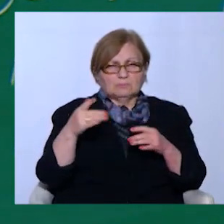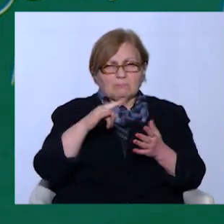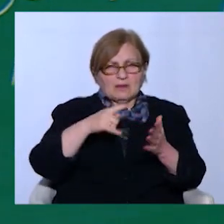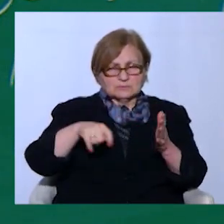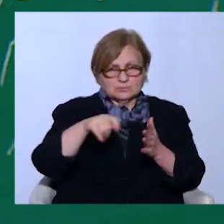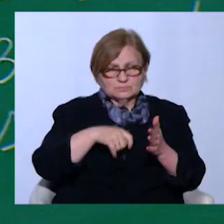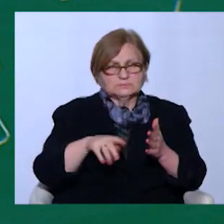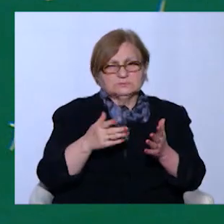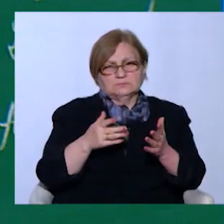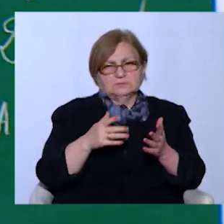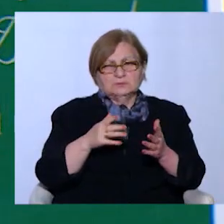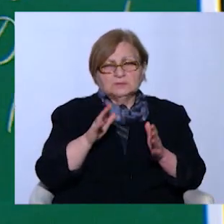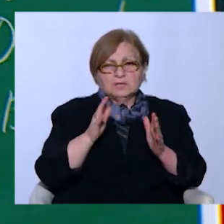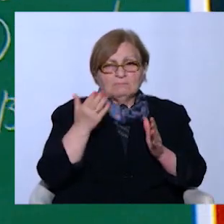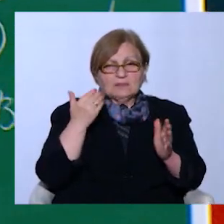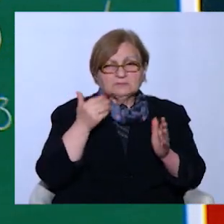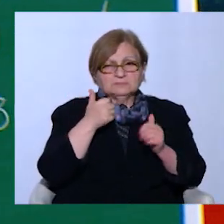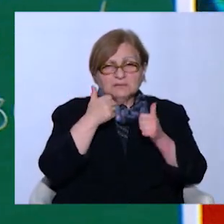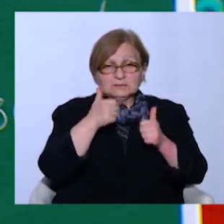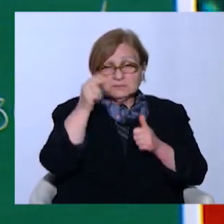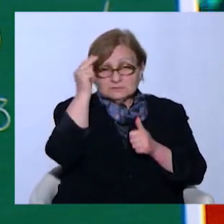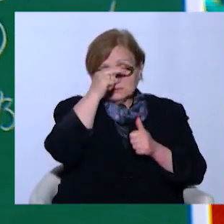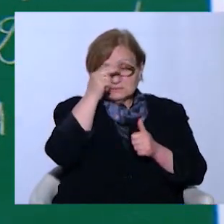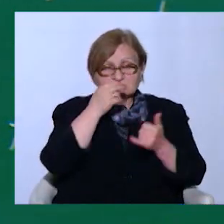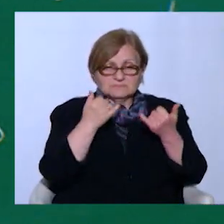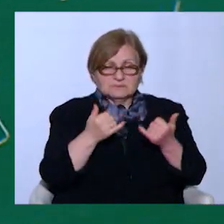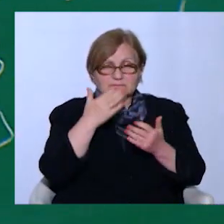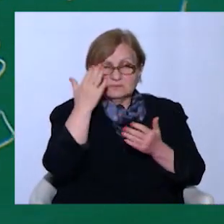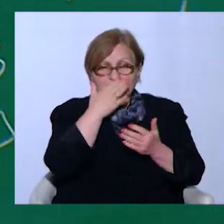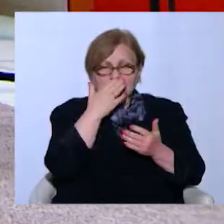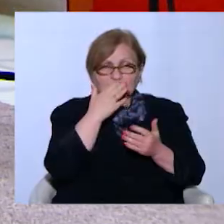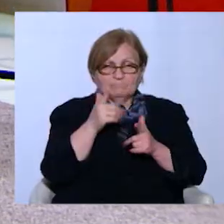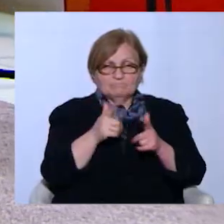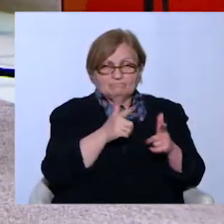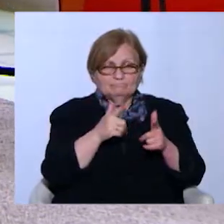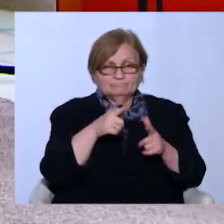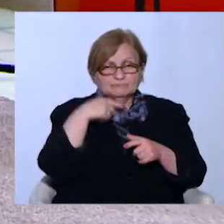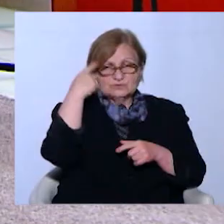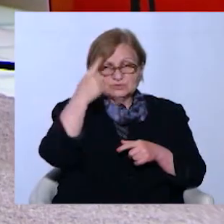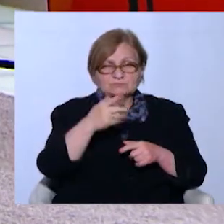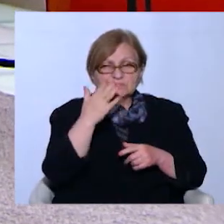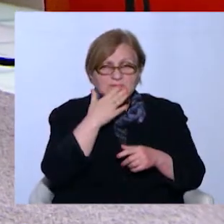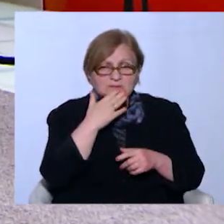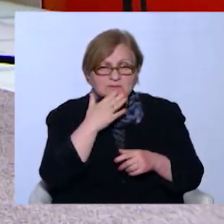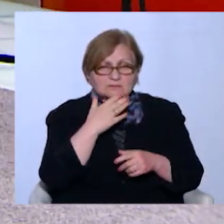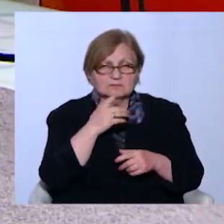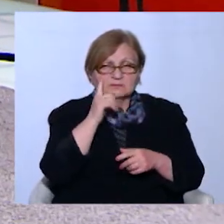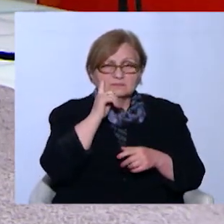ტრაპეციის ფართობზე. მანამდე ძალიან გთხოვთ, კარგად შეისწავლეთ დღევანდელი გაკვეთილის თემა და მოემზადეთ შემდეგი გაკვეთილისთვის.